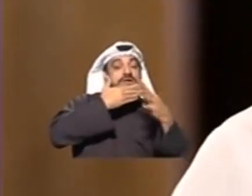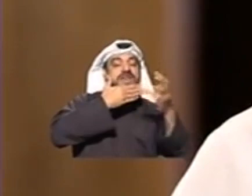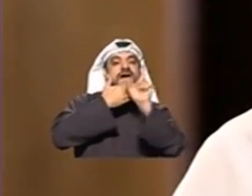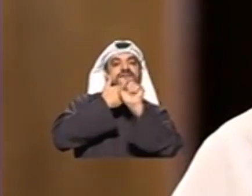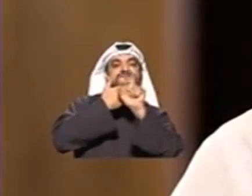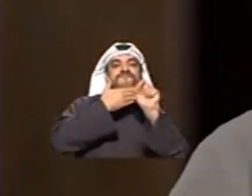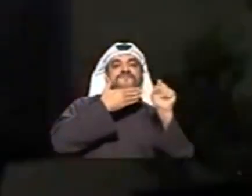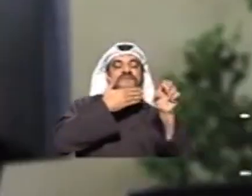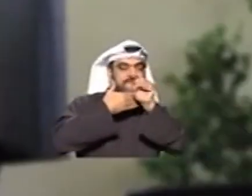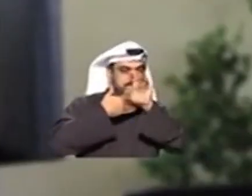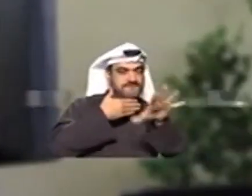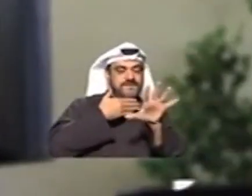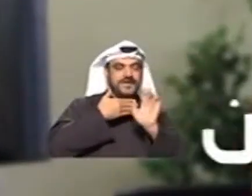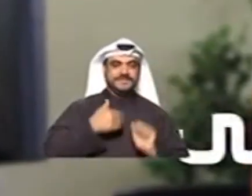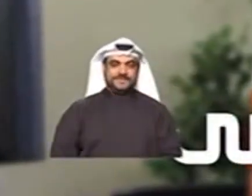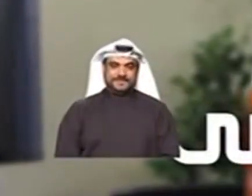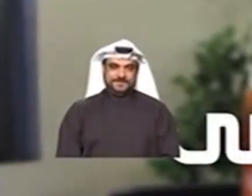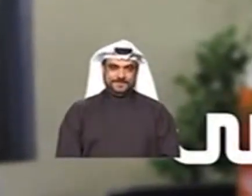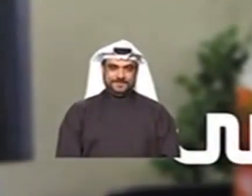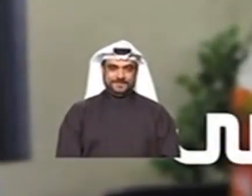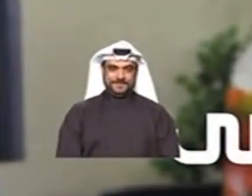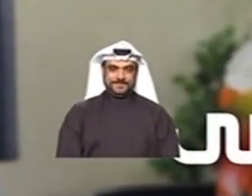قطرات اللعاب.